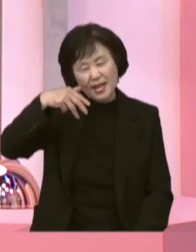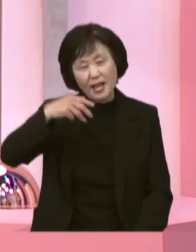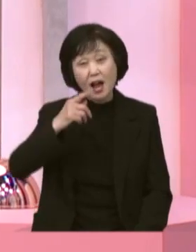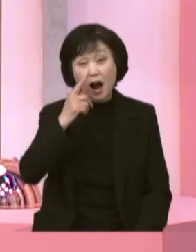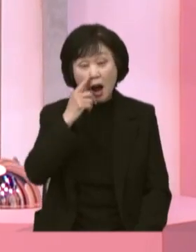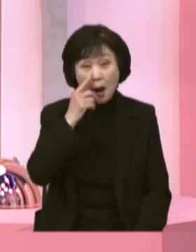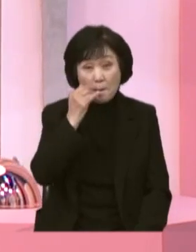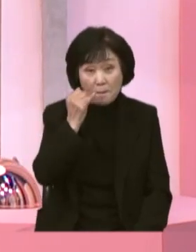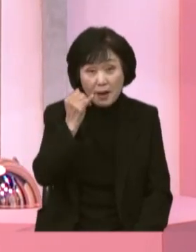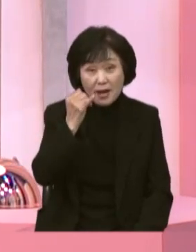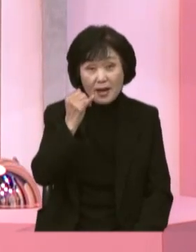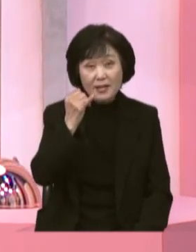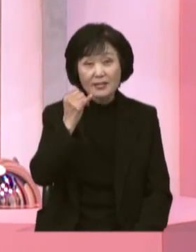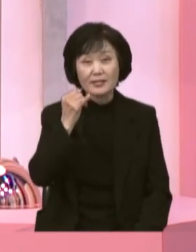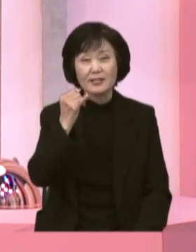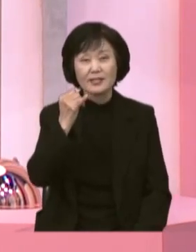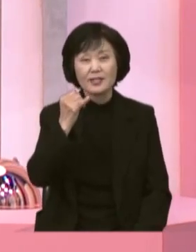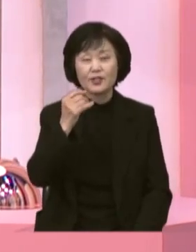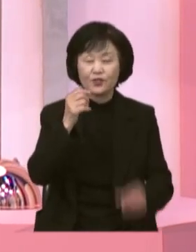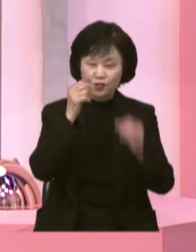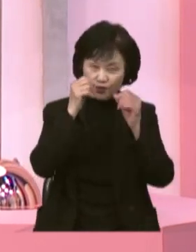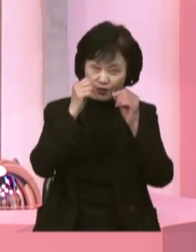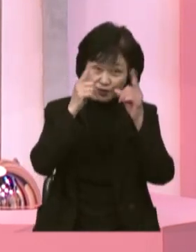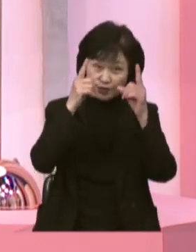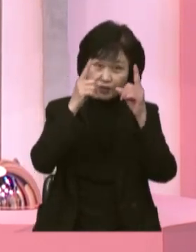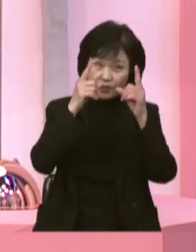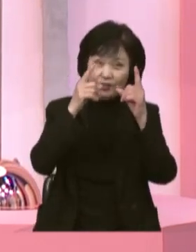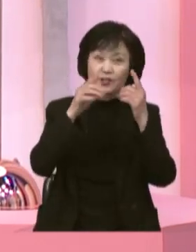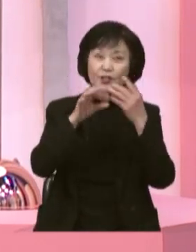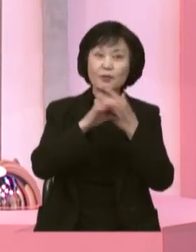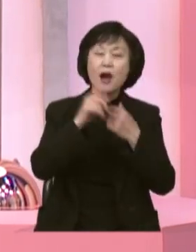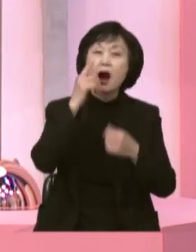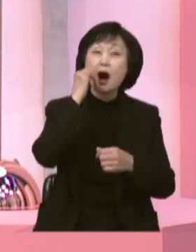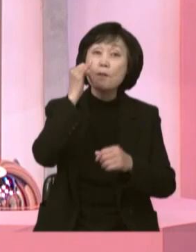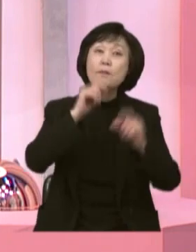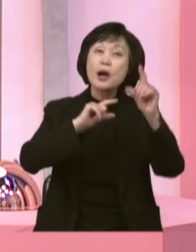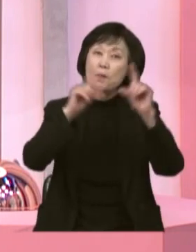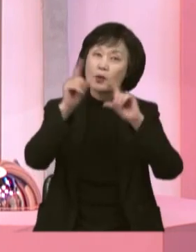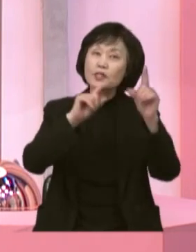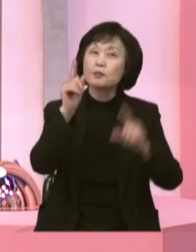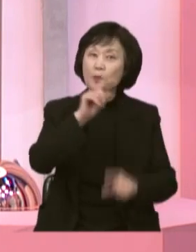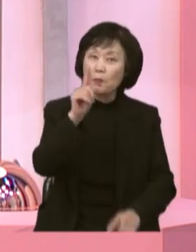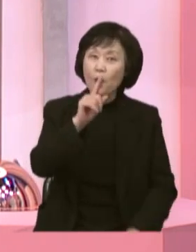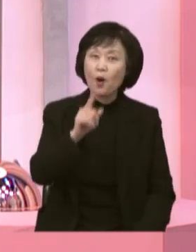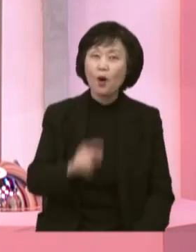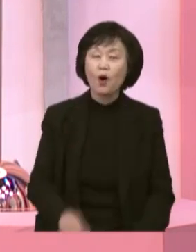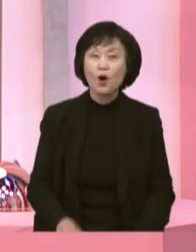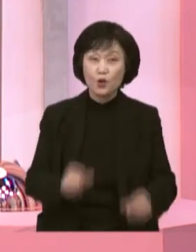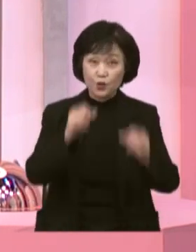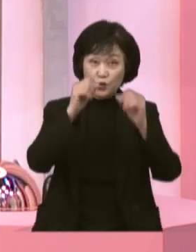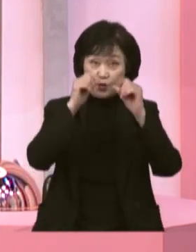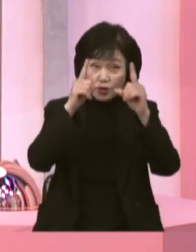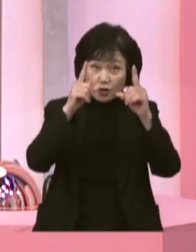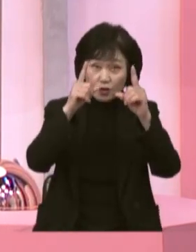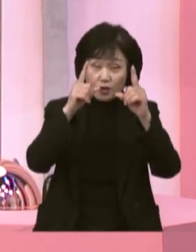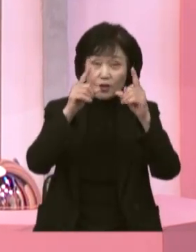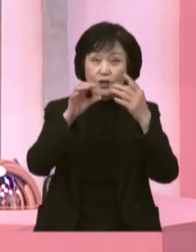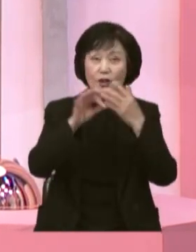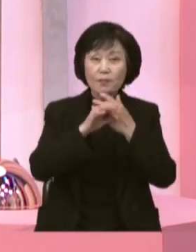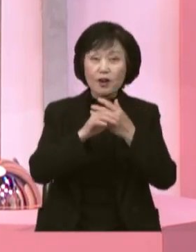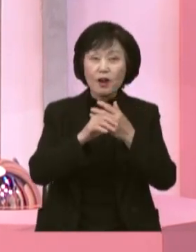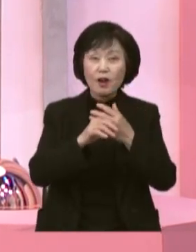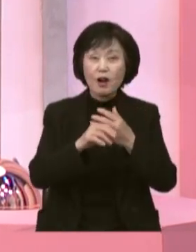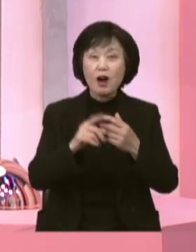치매? 우리 엄마는 그러니까 눈 뜨면 우리 엄마의 모습은 딴 거 없어요. 딱 눈